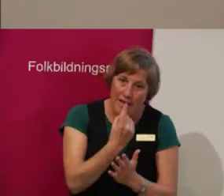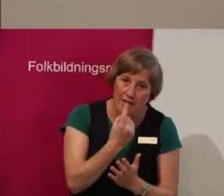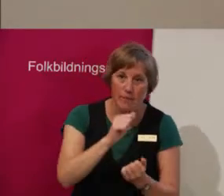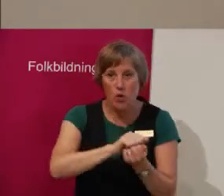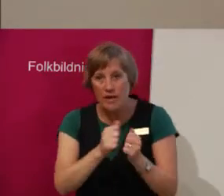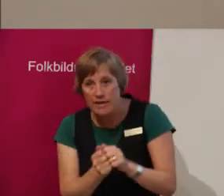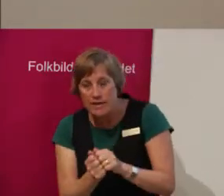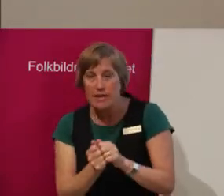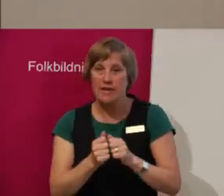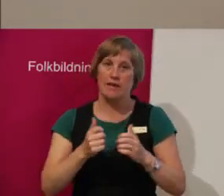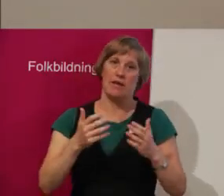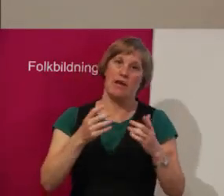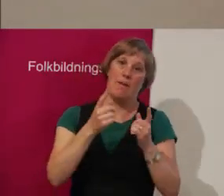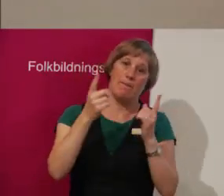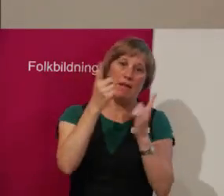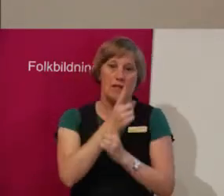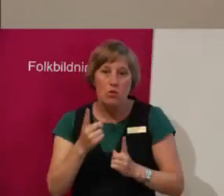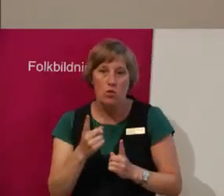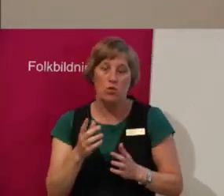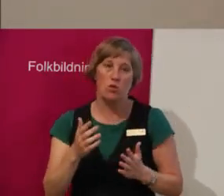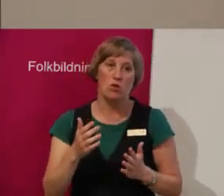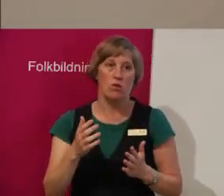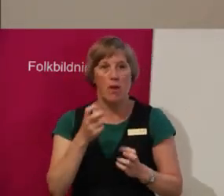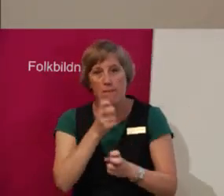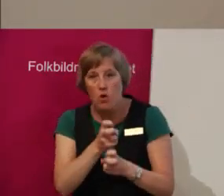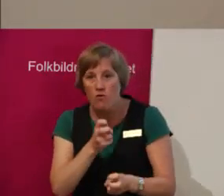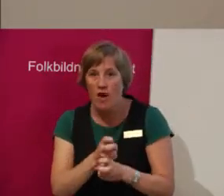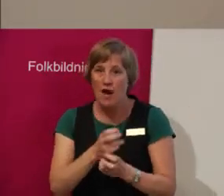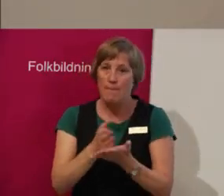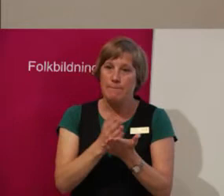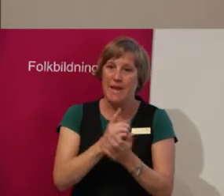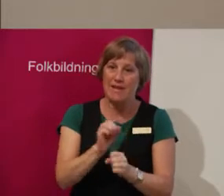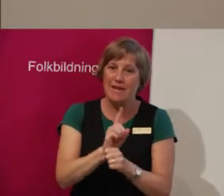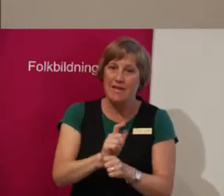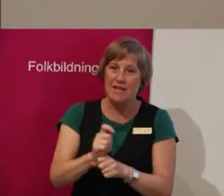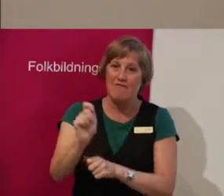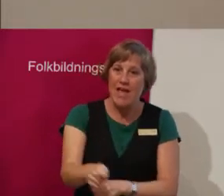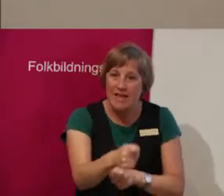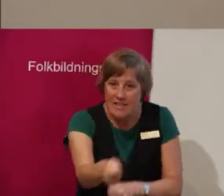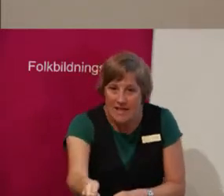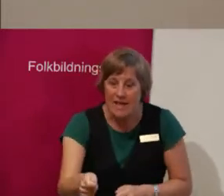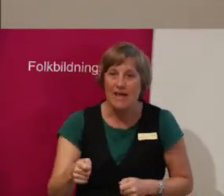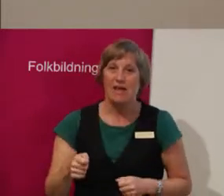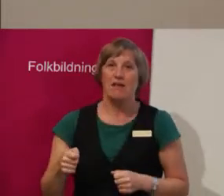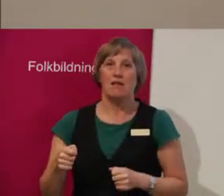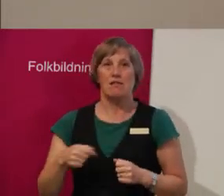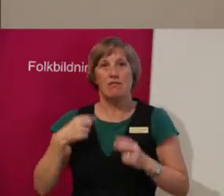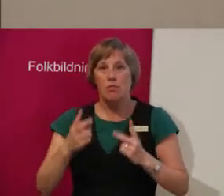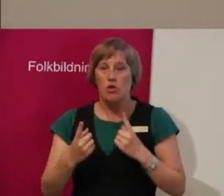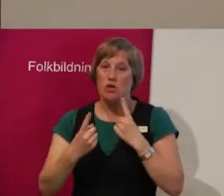pratar om människor som får pröva medeltida fäktning. Vi pratar om